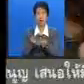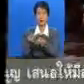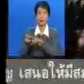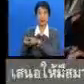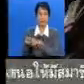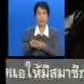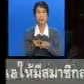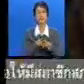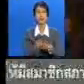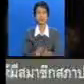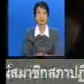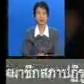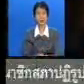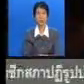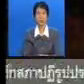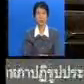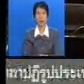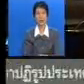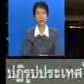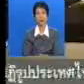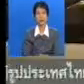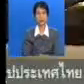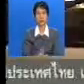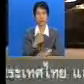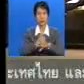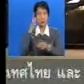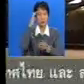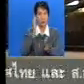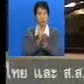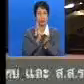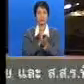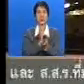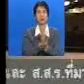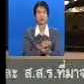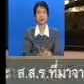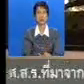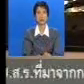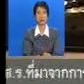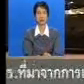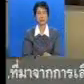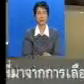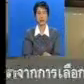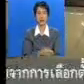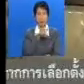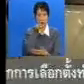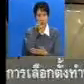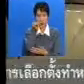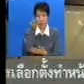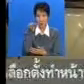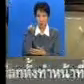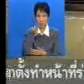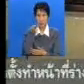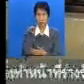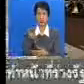ขณะที่พลตำรวจเอกพัชรวาทวงสุวรรณผู้บัญชาการตำรวจแห่งชาติได้สั่งการให้เจรตำรวจแห่งชาติเข้าไปตรวจสอบกรณีที่กระทรวง